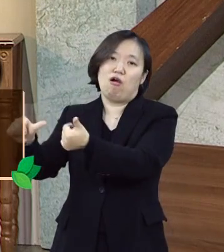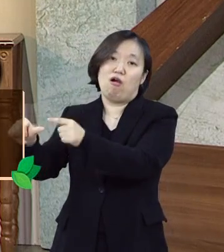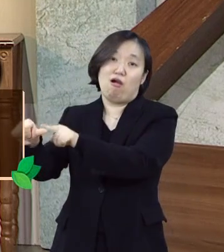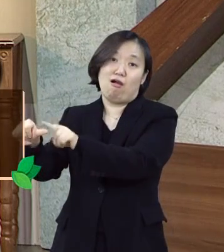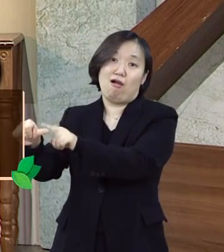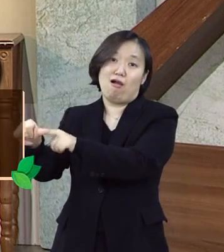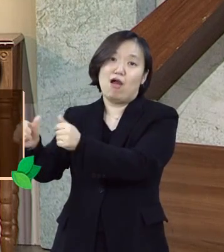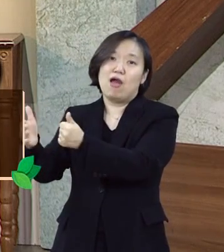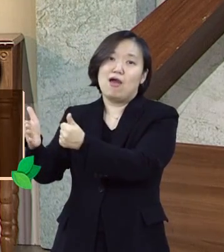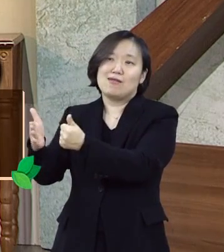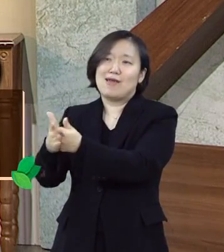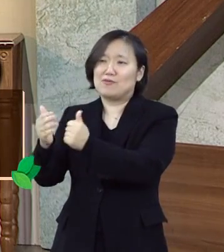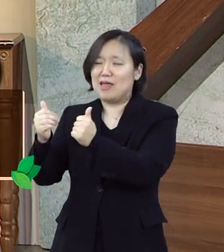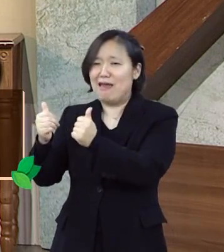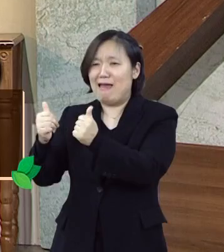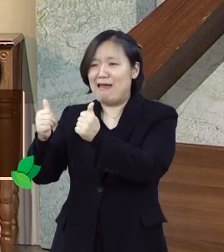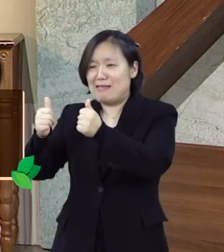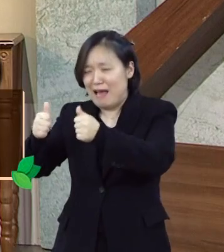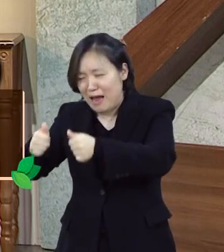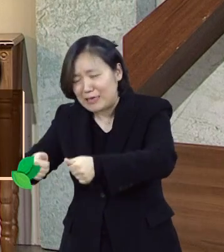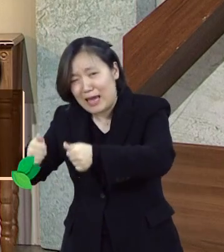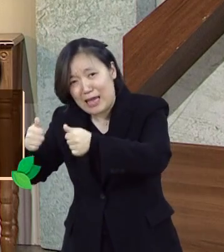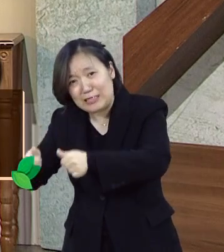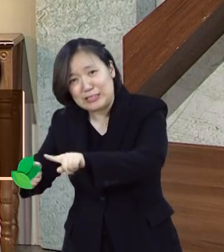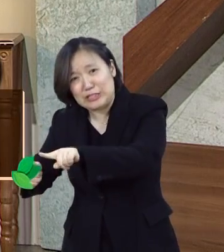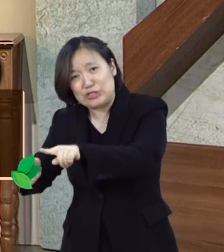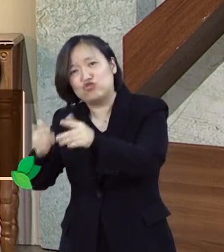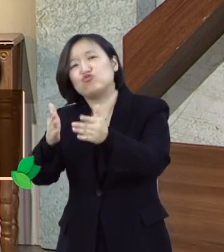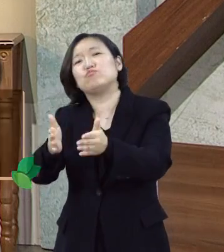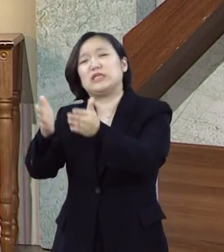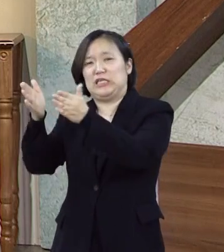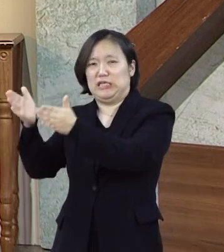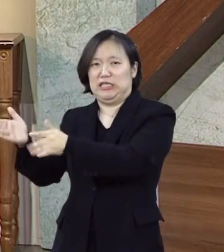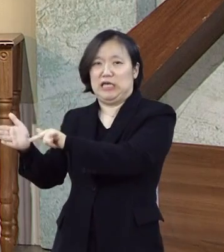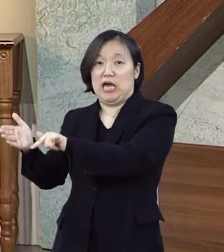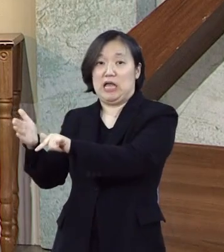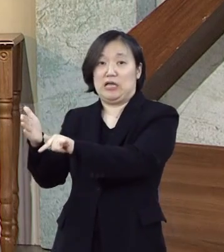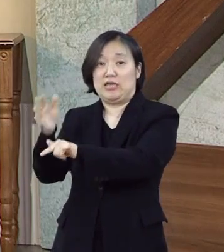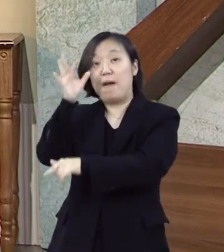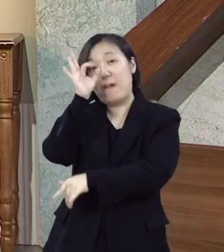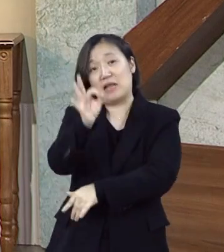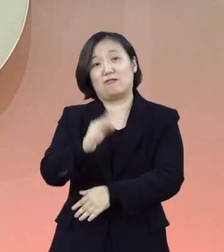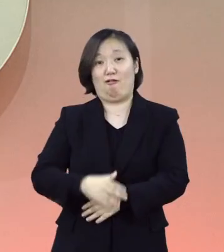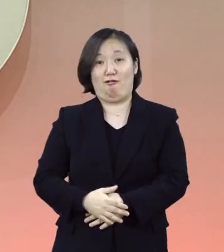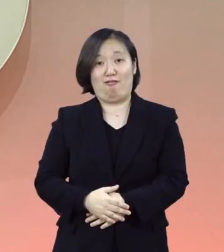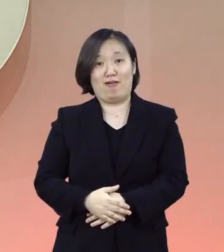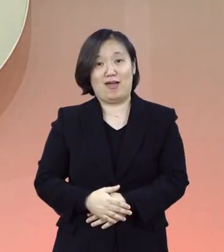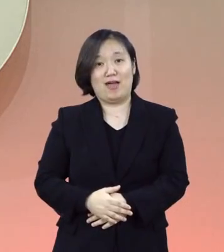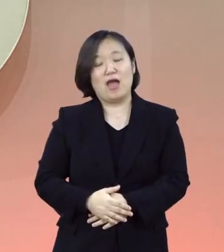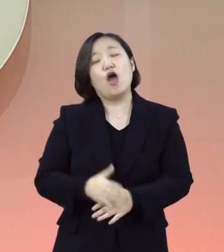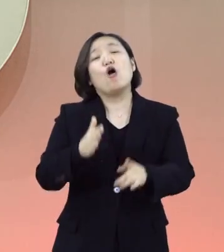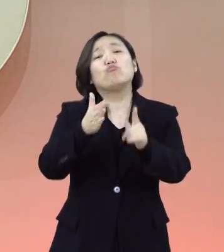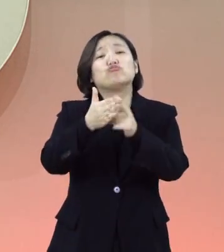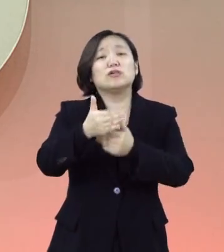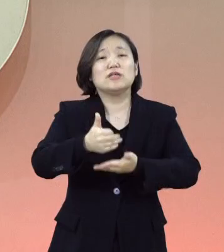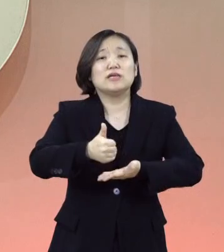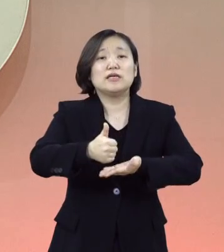또 거기서도 장례식 준비를 하고 있는 것을 저희가 보고 왔습니다.